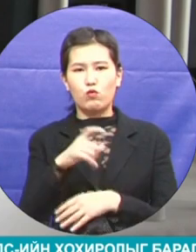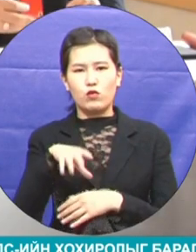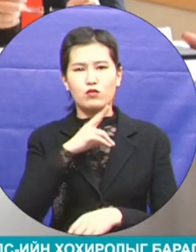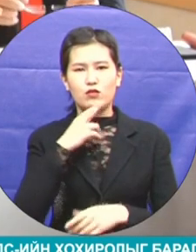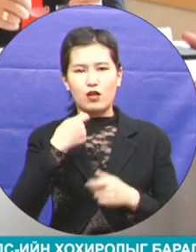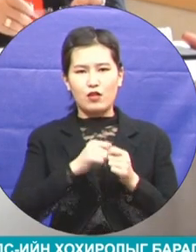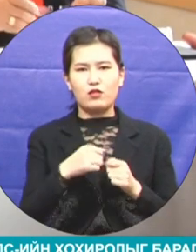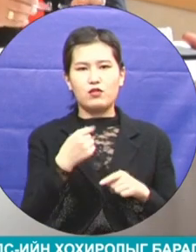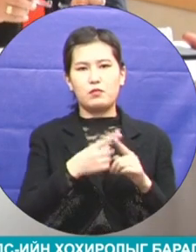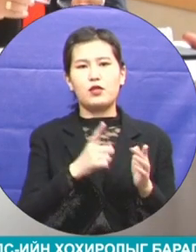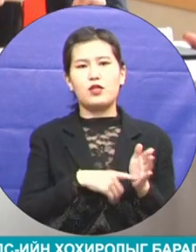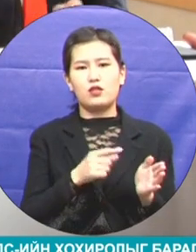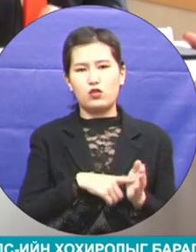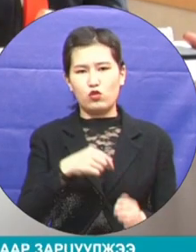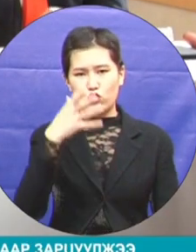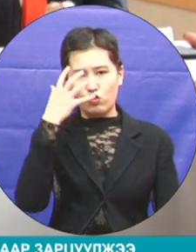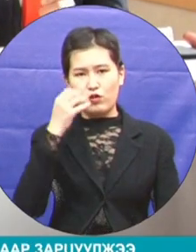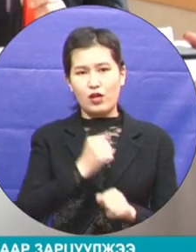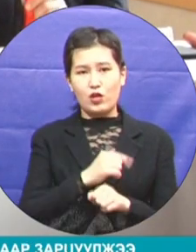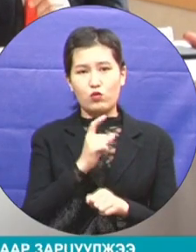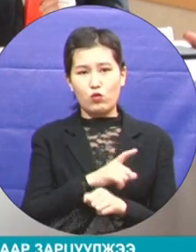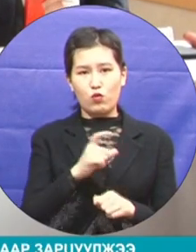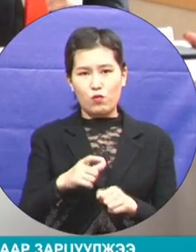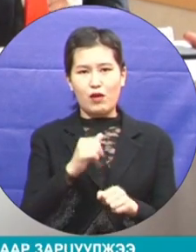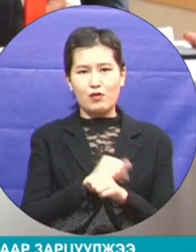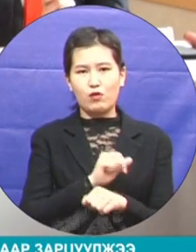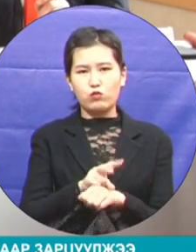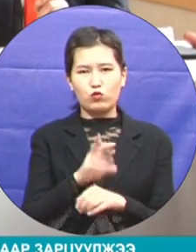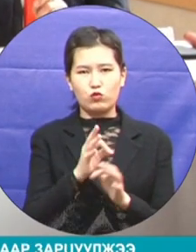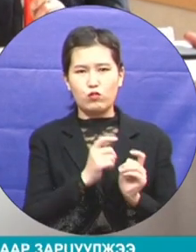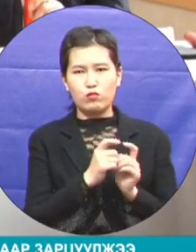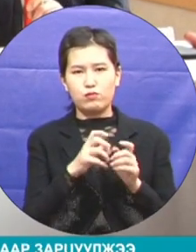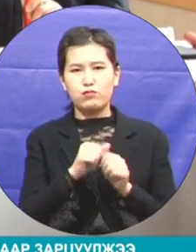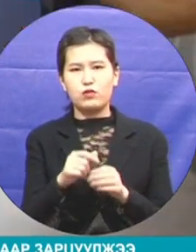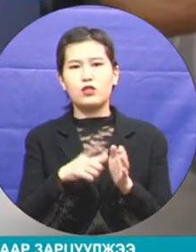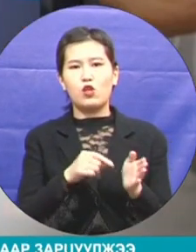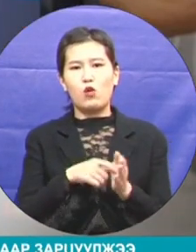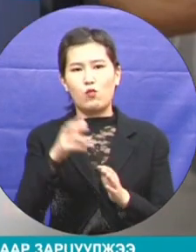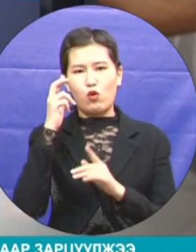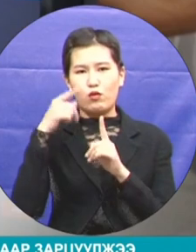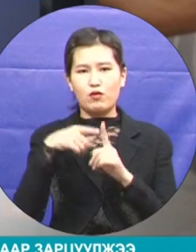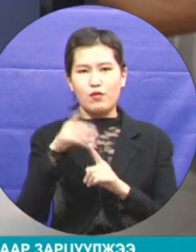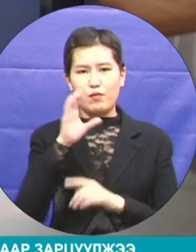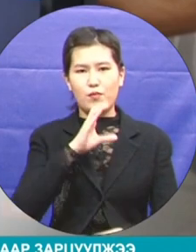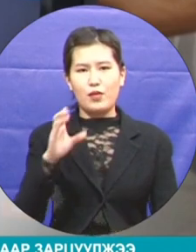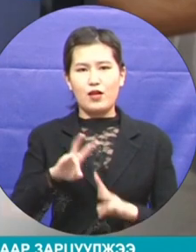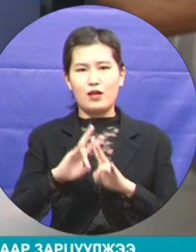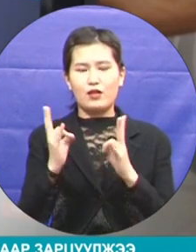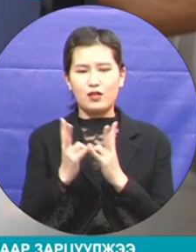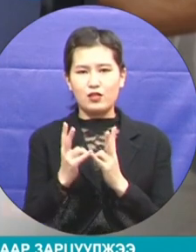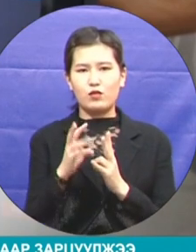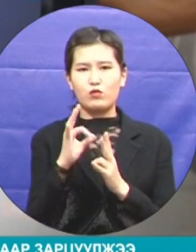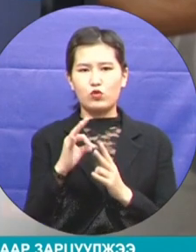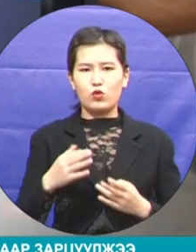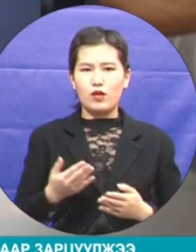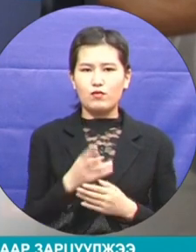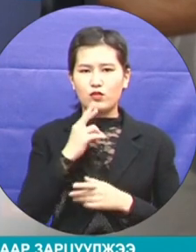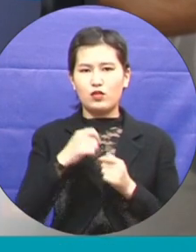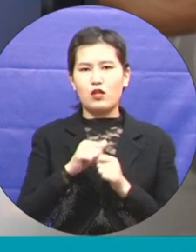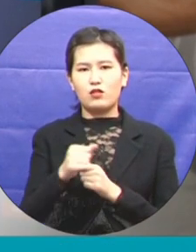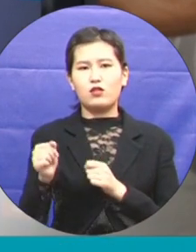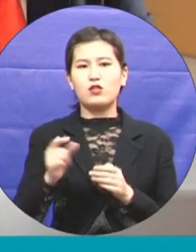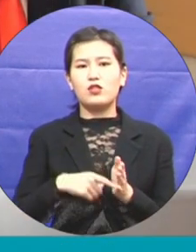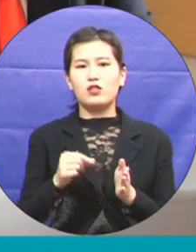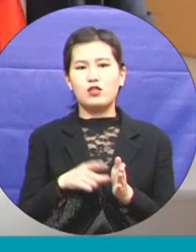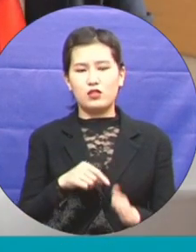хэмжээг нэмэгдүүлэх, төрөл үйлчилгээний ажилчдын ажлын байрыг тогтвортой хадгалах, боловсролын салбарынхны нийгмийн асуудлын баталгааг хангах, сайжруулах зэрэг асуудлуудыг